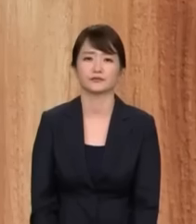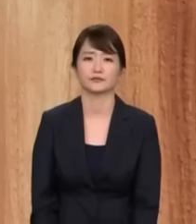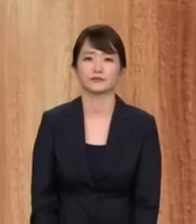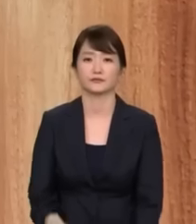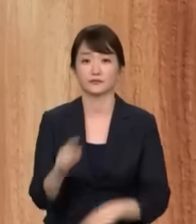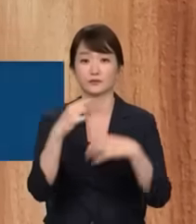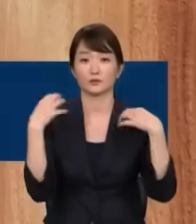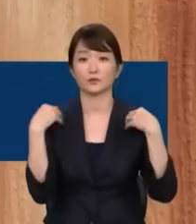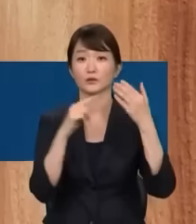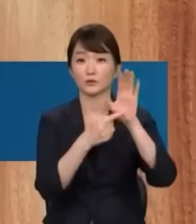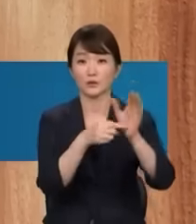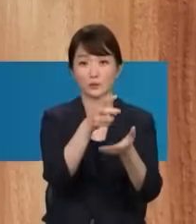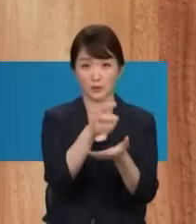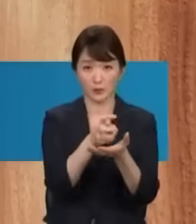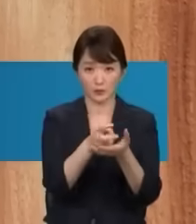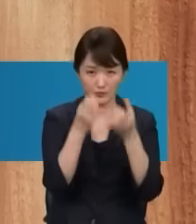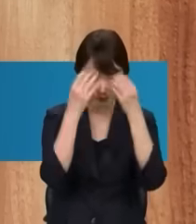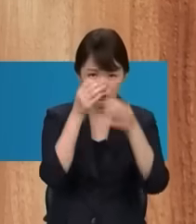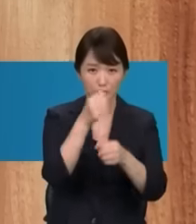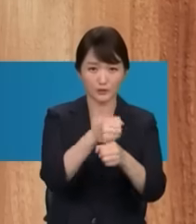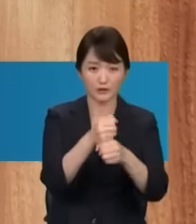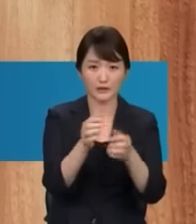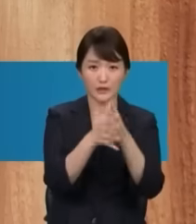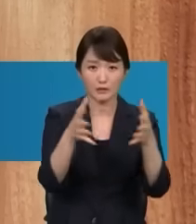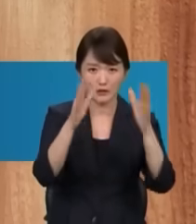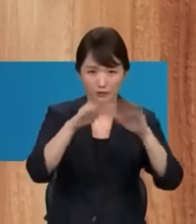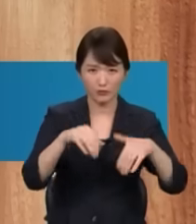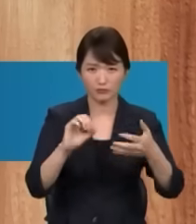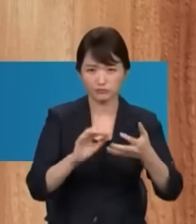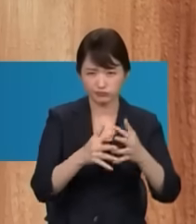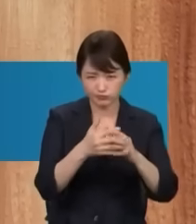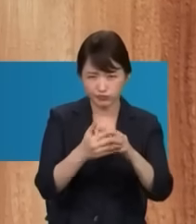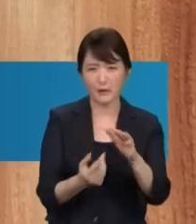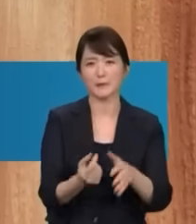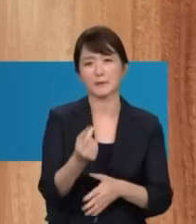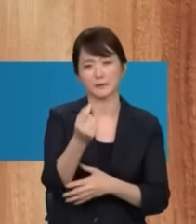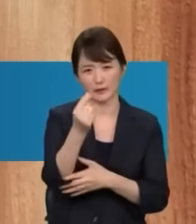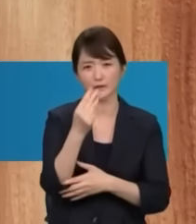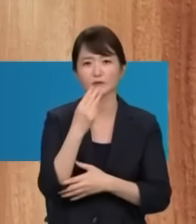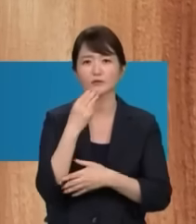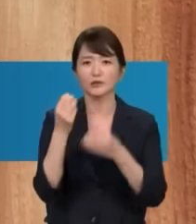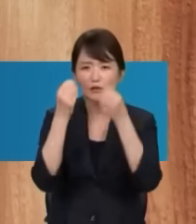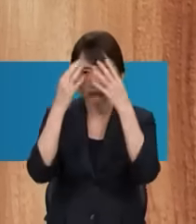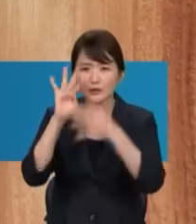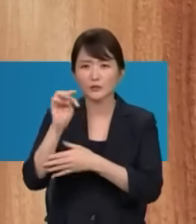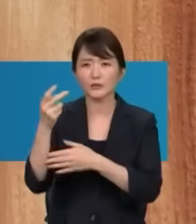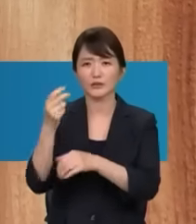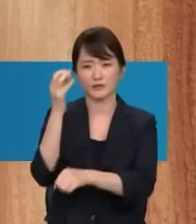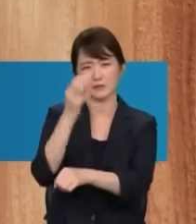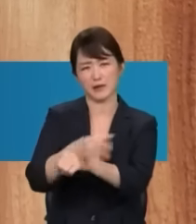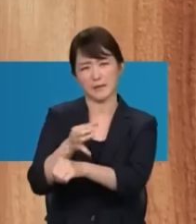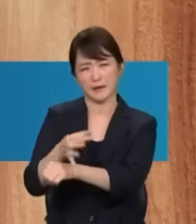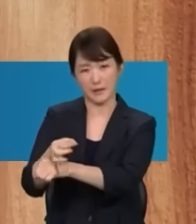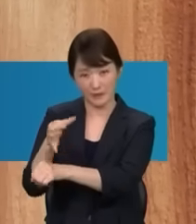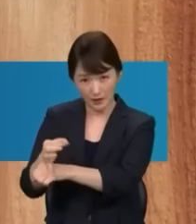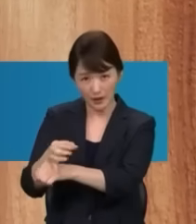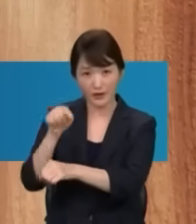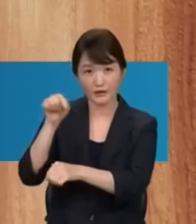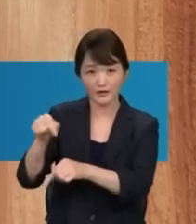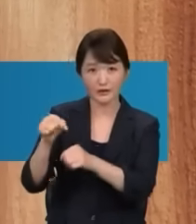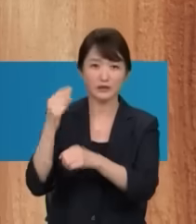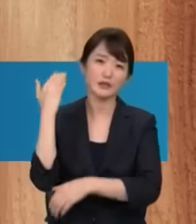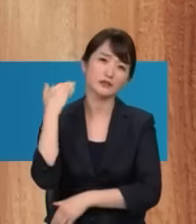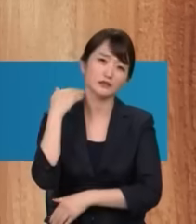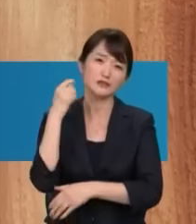정부는 또 법을 새로 만들어 재건축, 재개발 속도를 높이고 서울의 신축 빌라를 무제한으로 사들여 전월세로